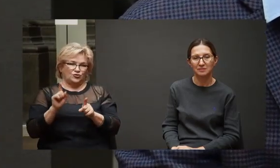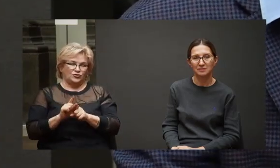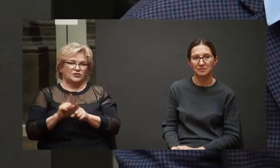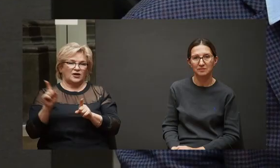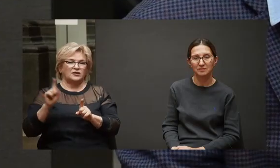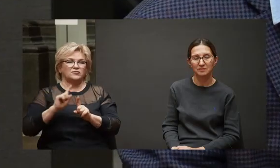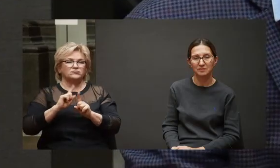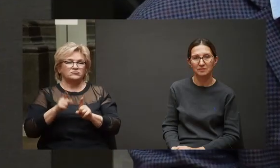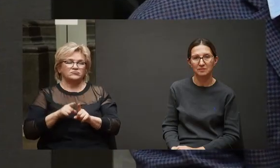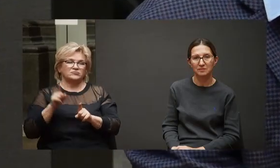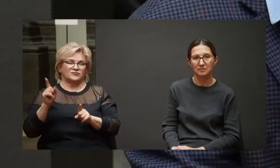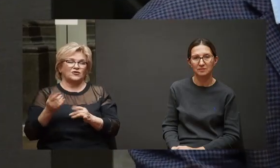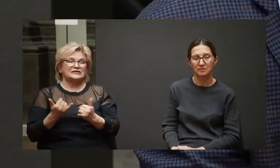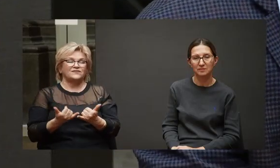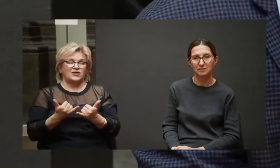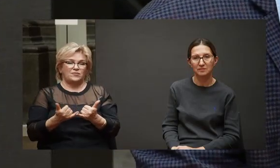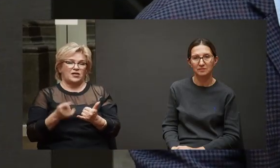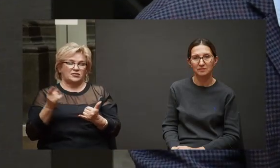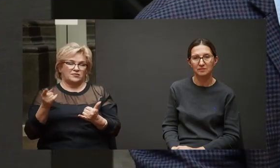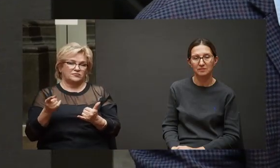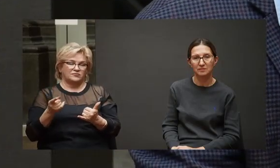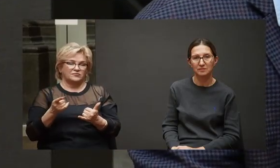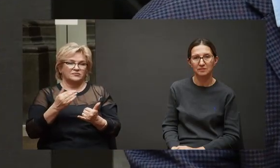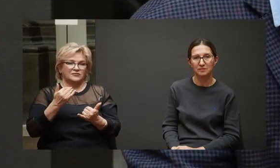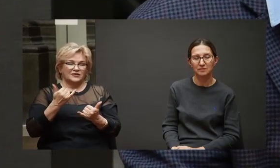отцов или дедов современного искусства.